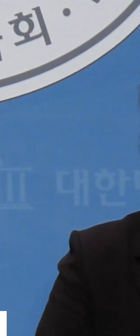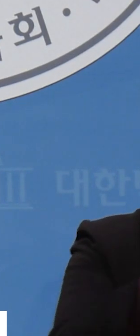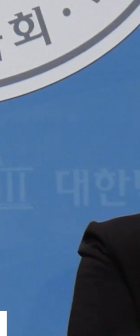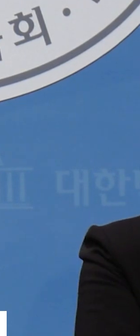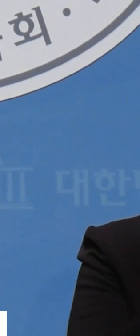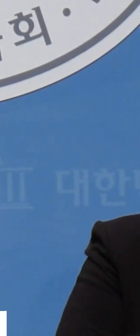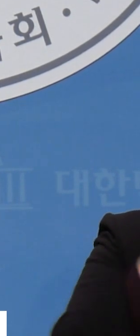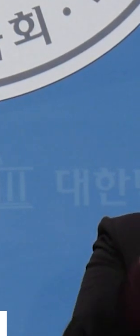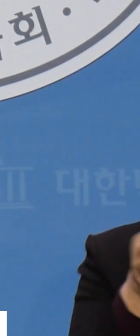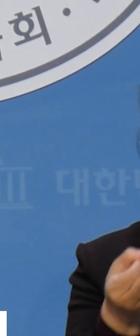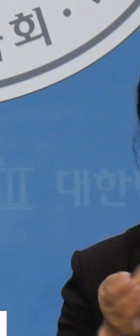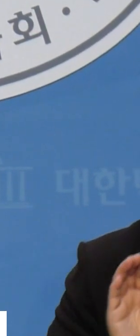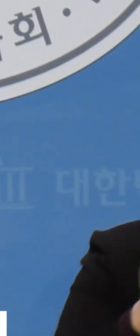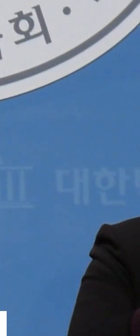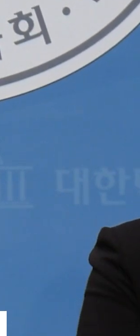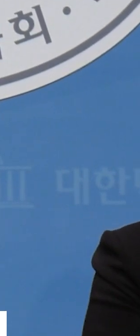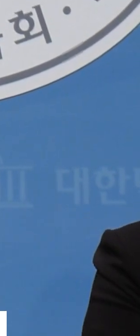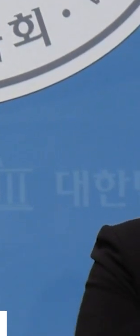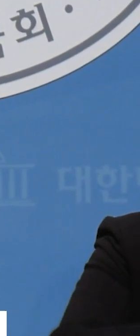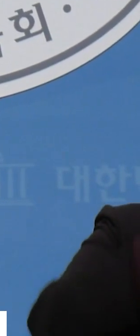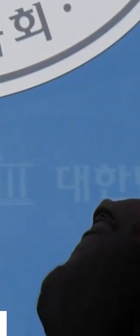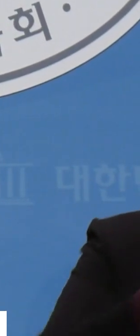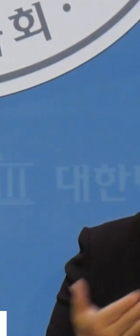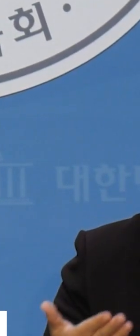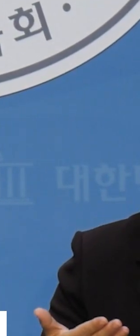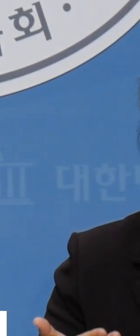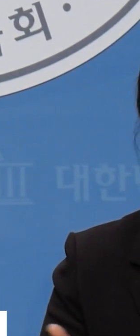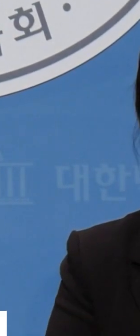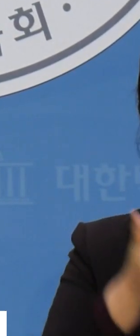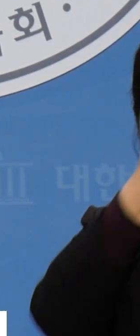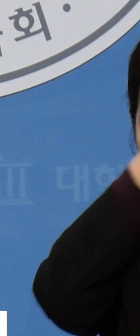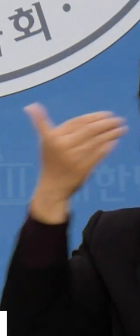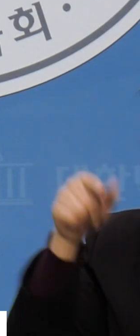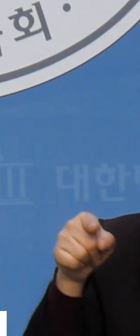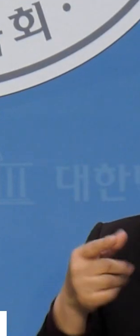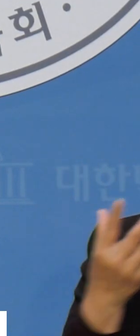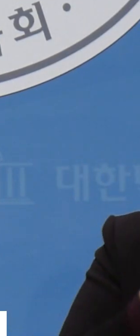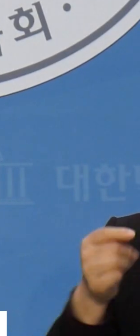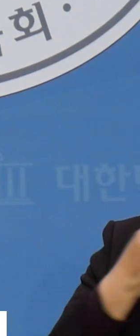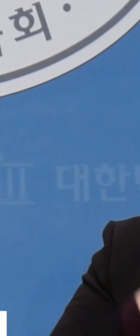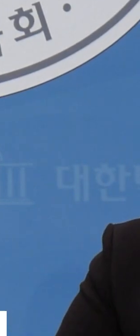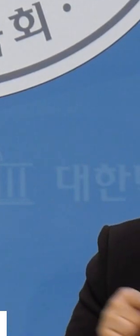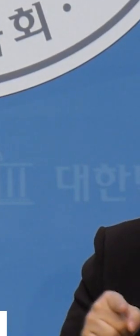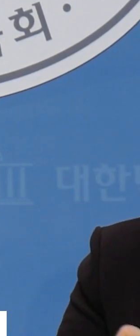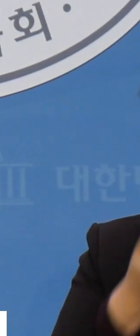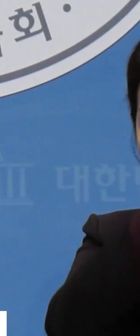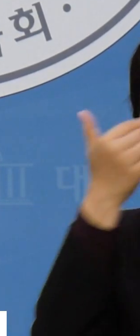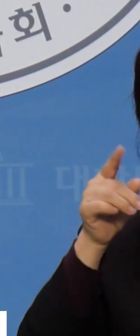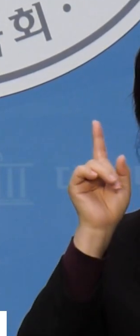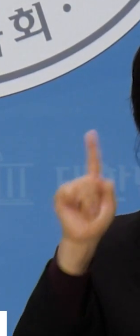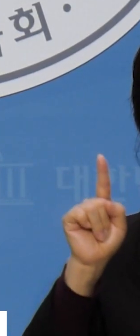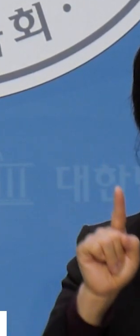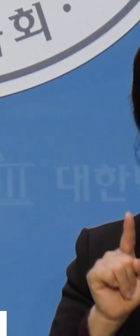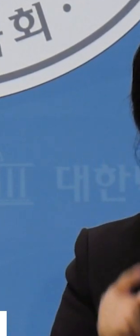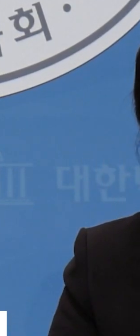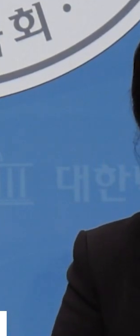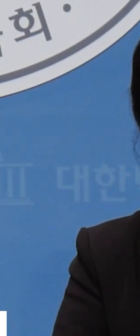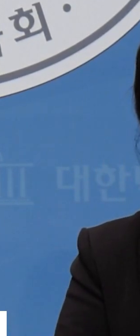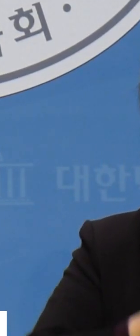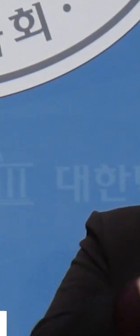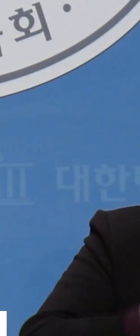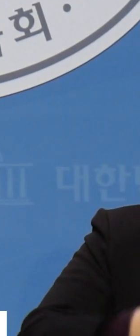이상을 쏟아붓고도 효과성을 입증하지 못하고 청년들에게 외면받아온 청년 내일 채움 공제